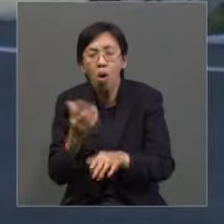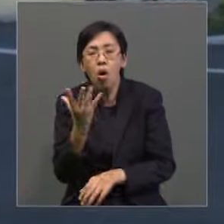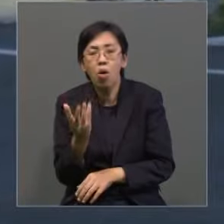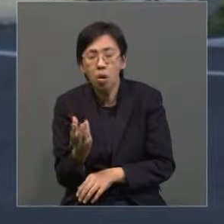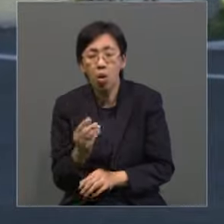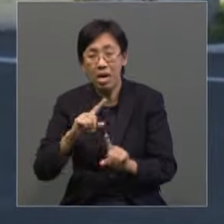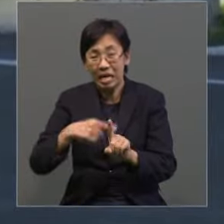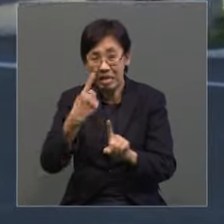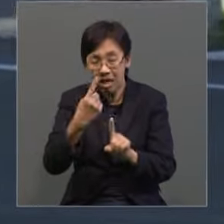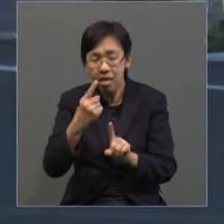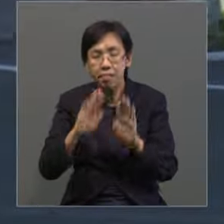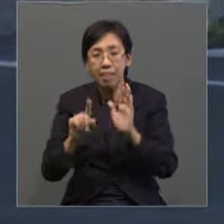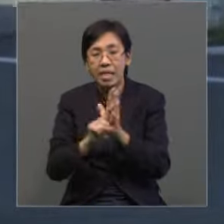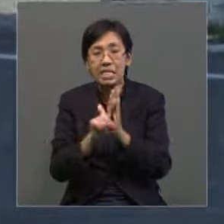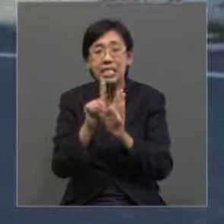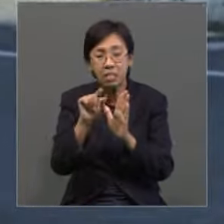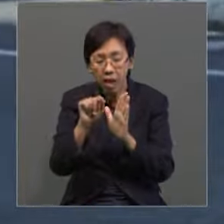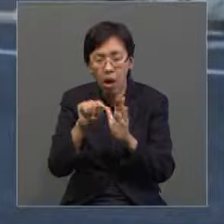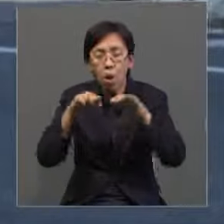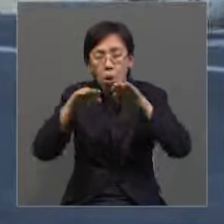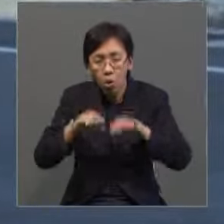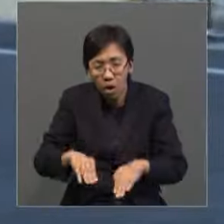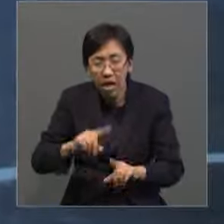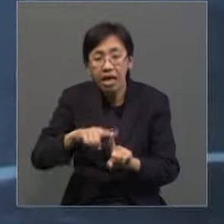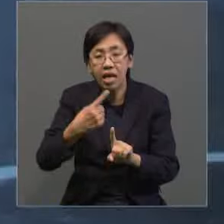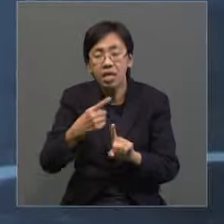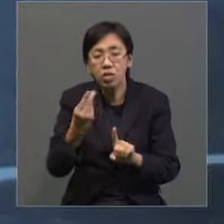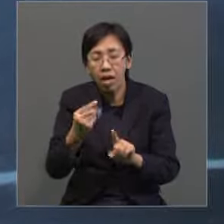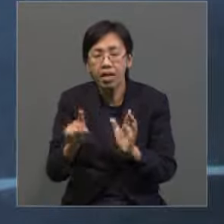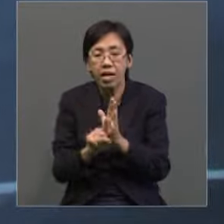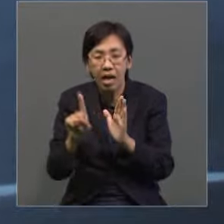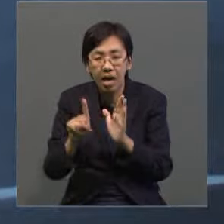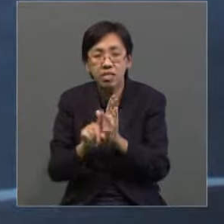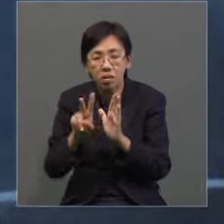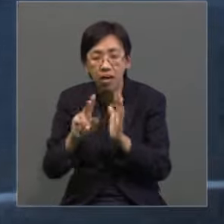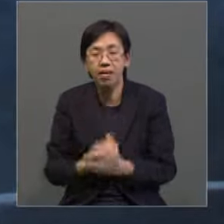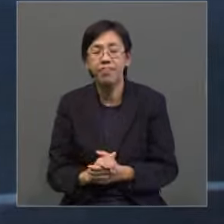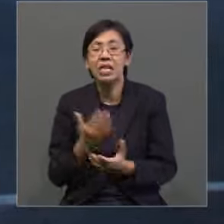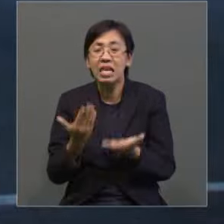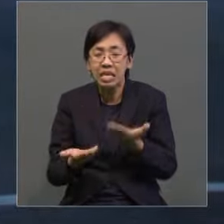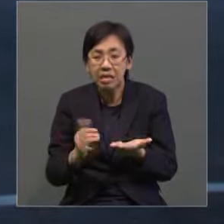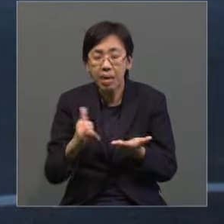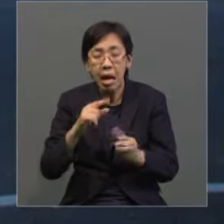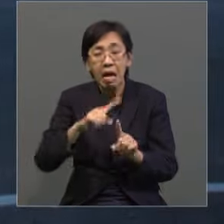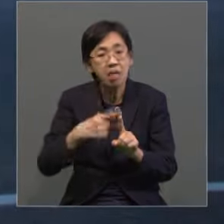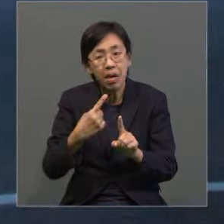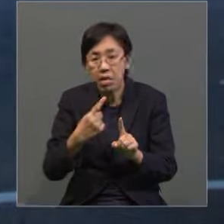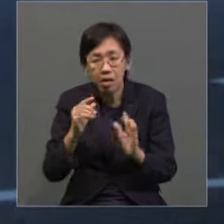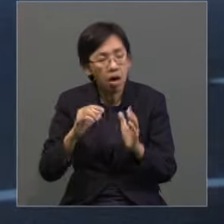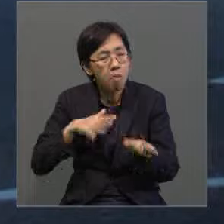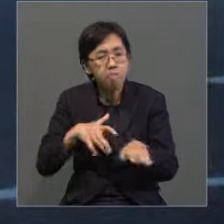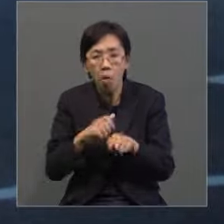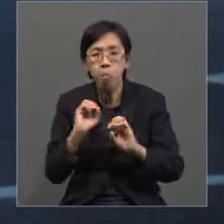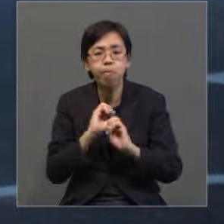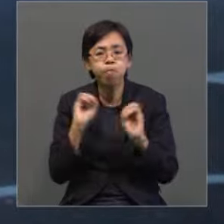จากเดือนละประมาณกว่า20ครั้งเหลือเพียงแค่1ถึง2ครั้งหรือบางเดือนก็ไม่เกิดอุบัติเหตุเล